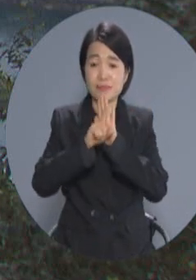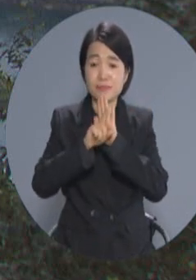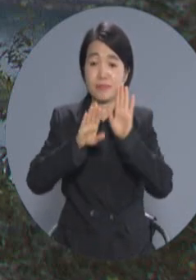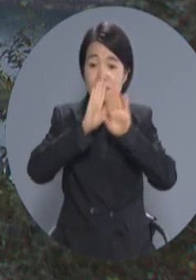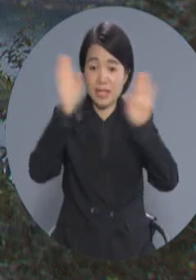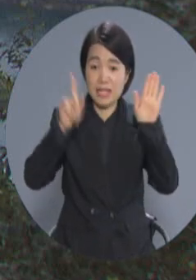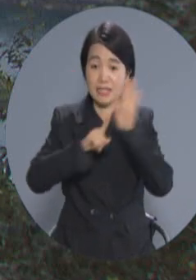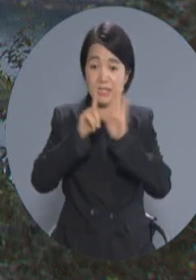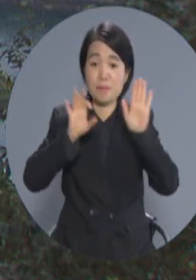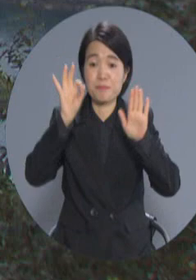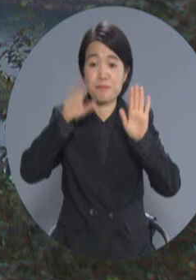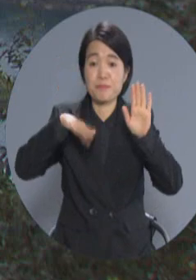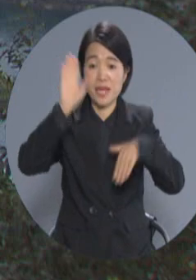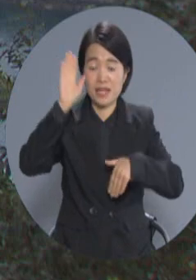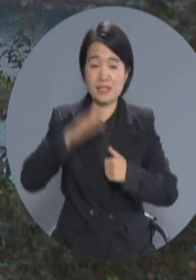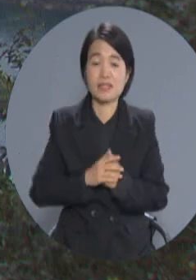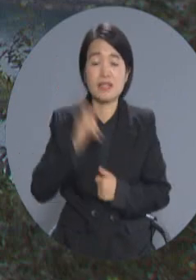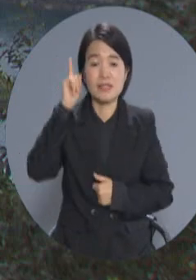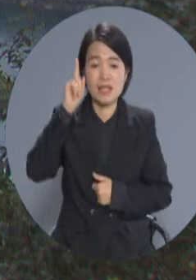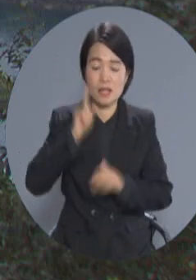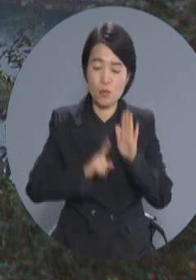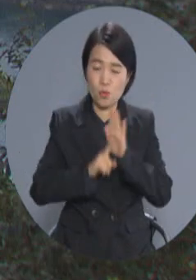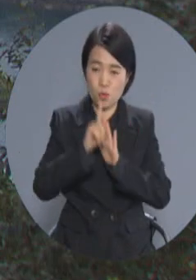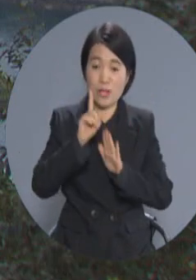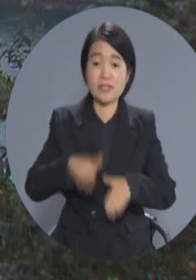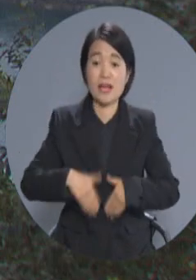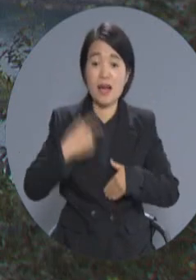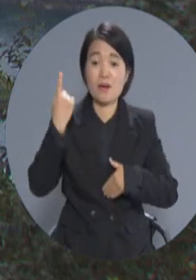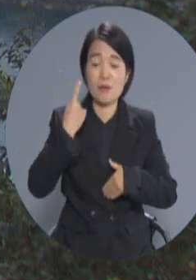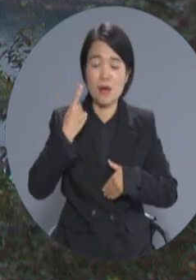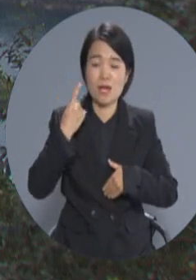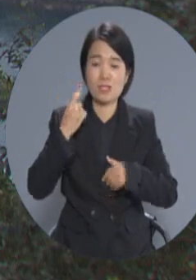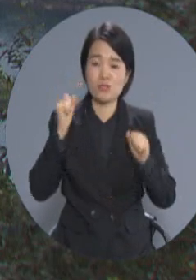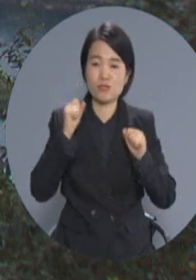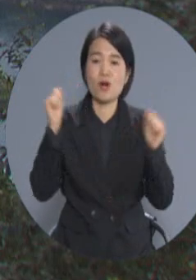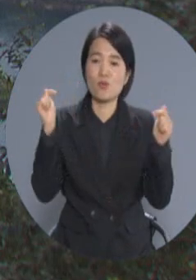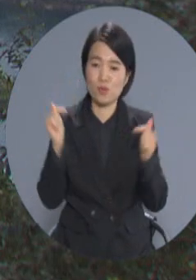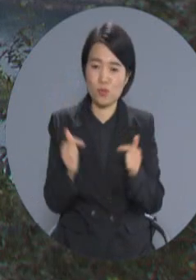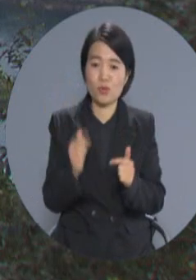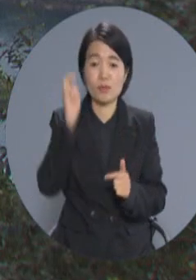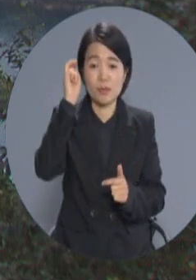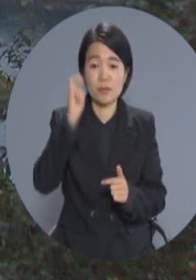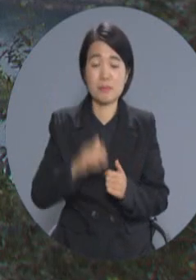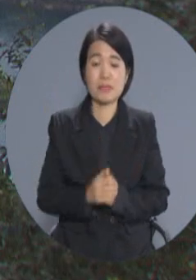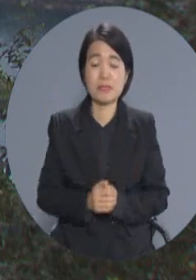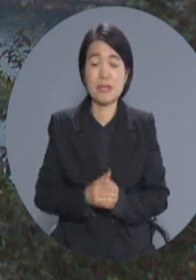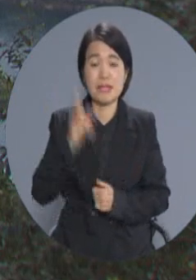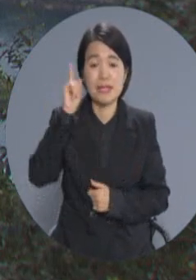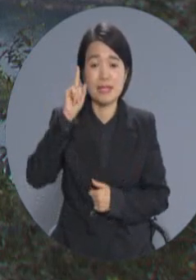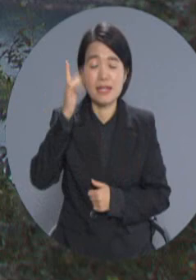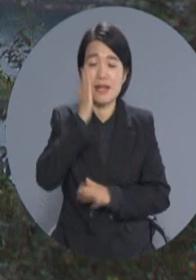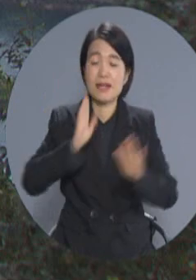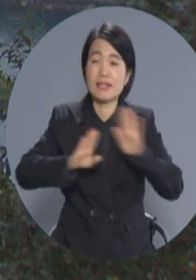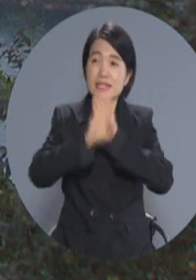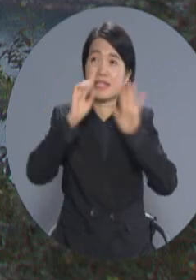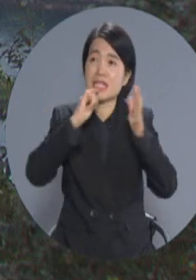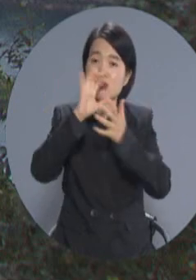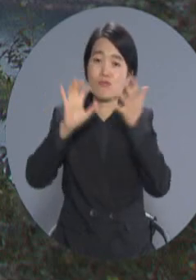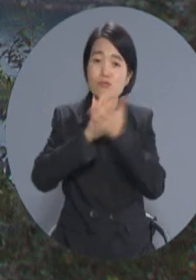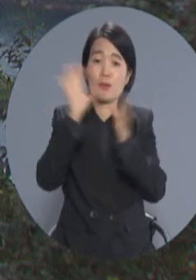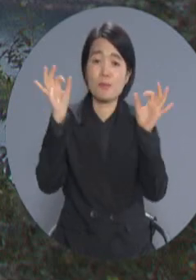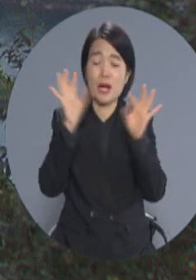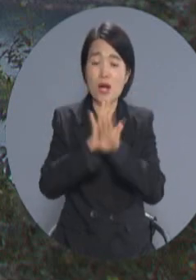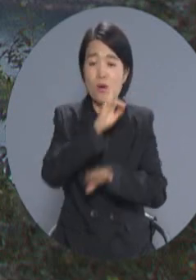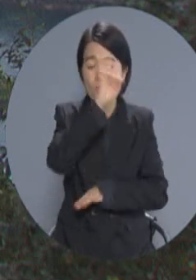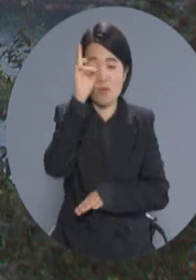크게났습니다 낮 기온은 내일부터 오름세를 보이며 추위가 조금씩 풀리겠습니다 내일은 하늘의 구름도 점차 거치면서